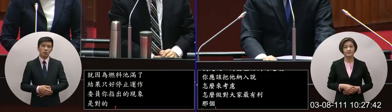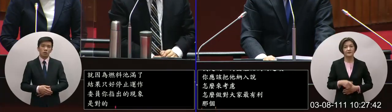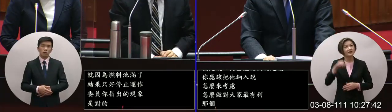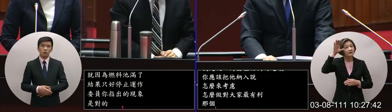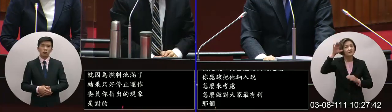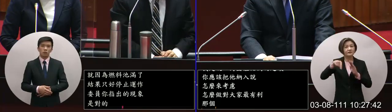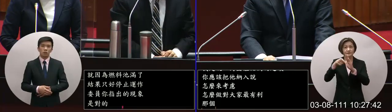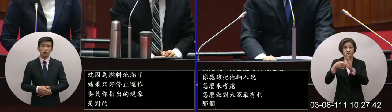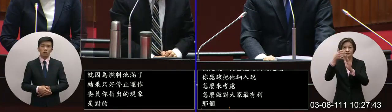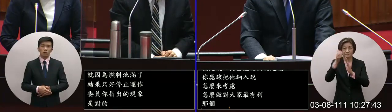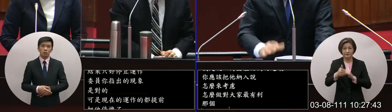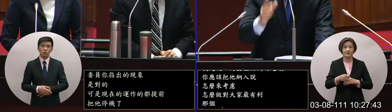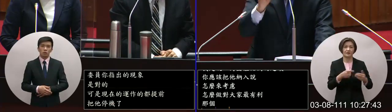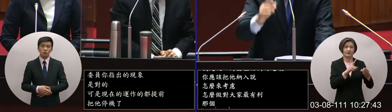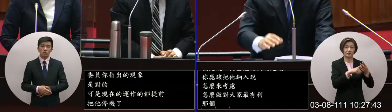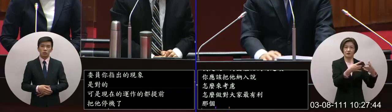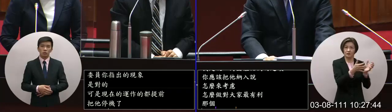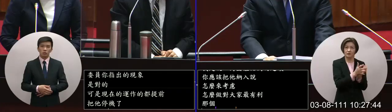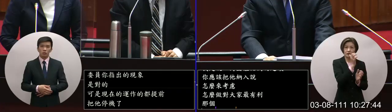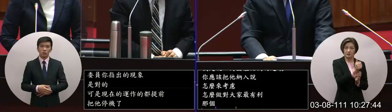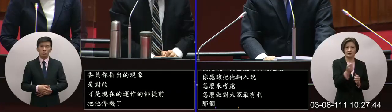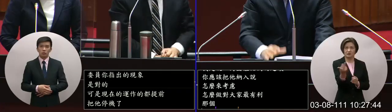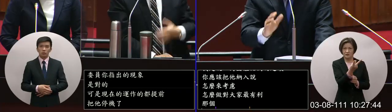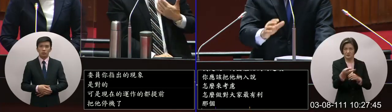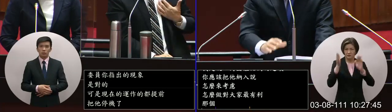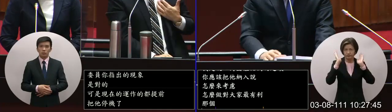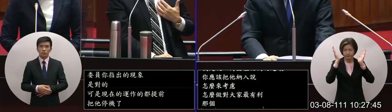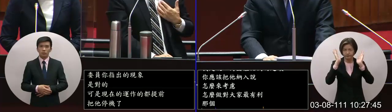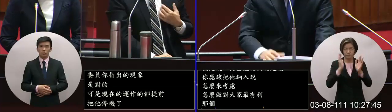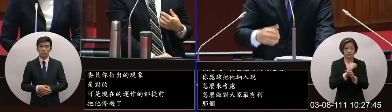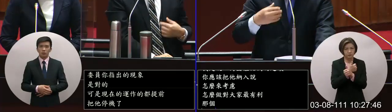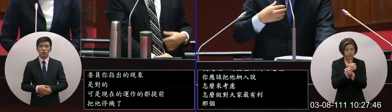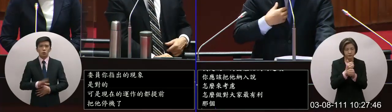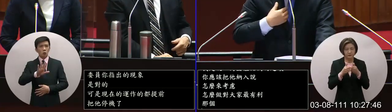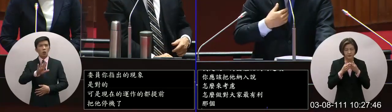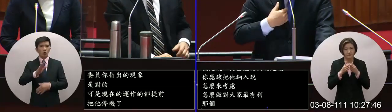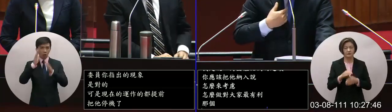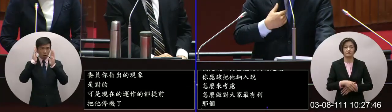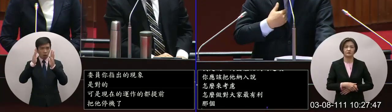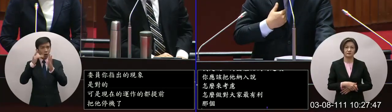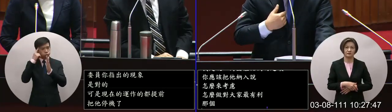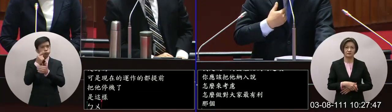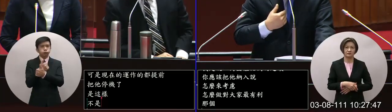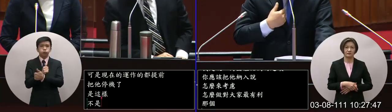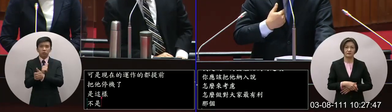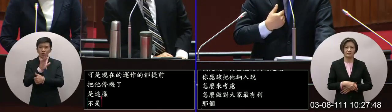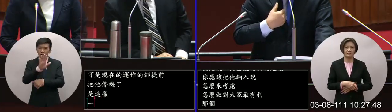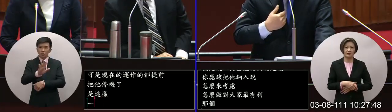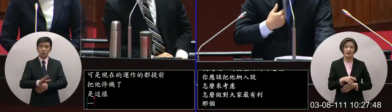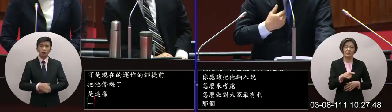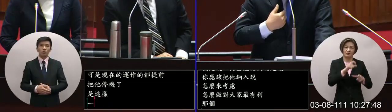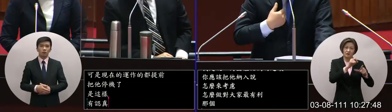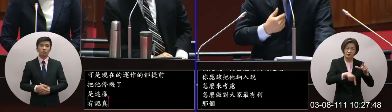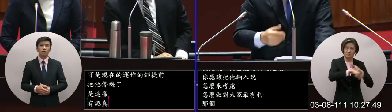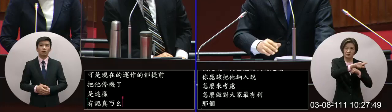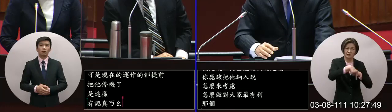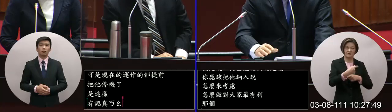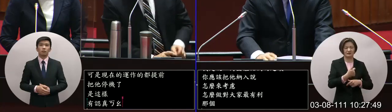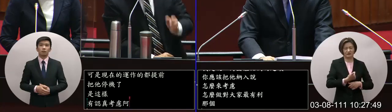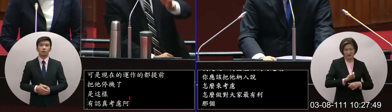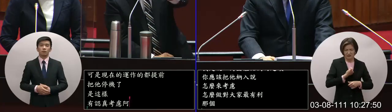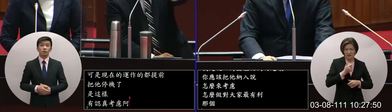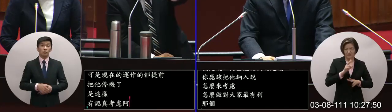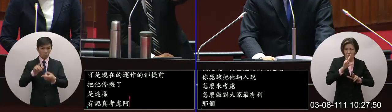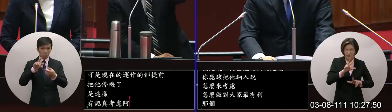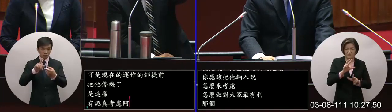个苏院长、 啊、 黄部长，你们要认真的考虑了，因为工商团体、 啊、 他们是出自哈内心肺腑之言呐、